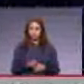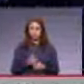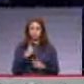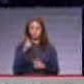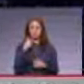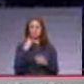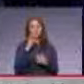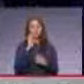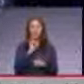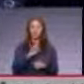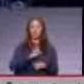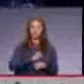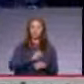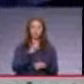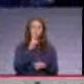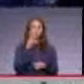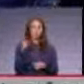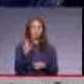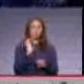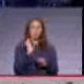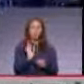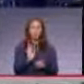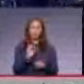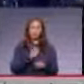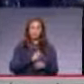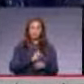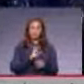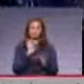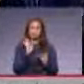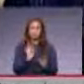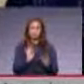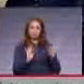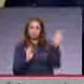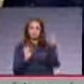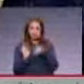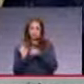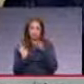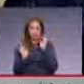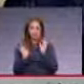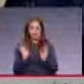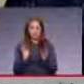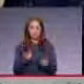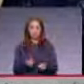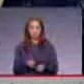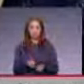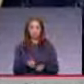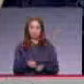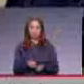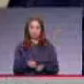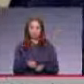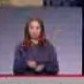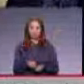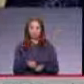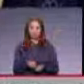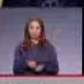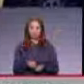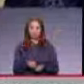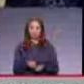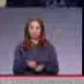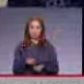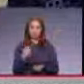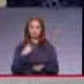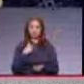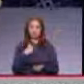ربنا يحنن قلوبهم. ومفيش بعد الام في حاجه. كلنا عارفين ان الام مفيش اغلى منها. مع ان انا كنت